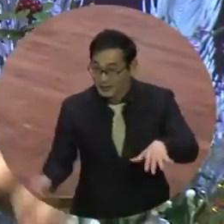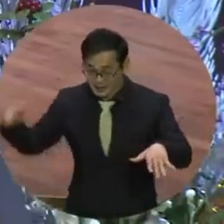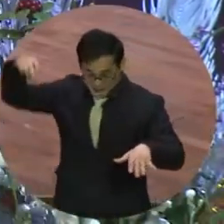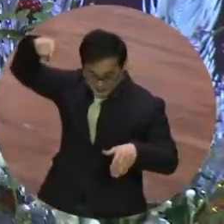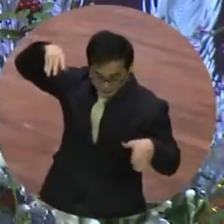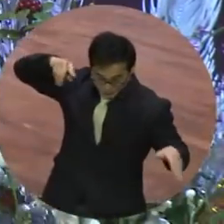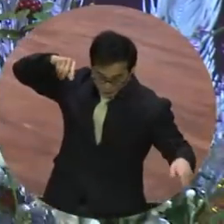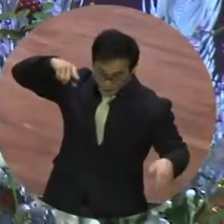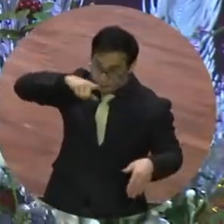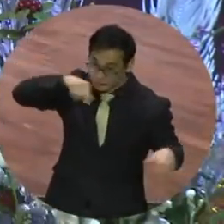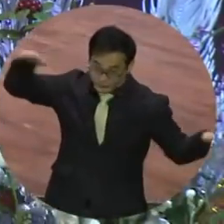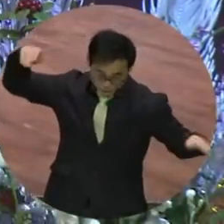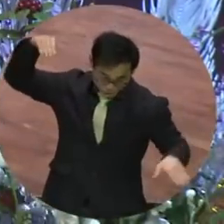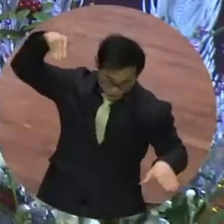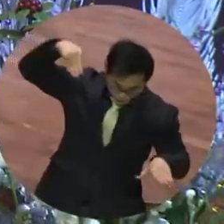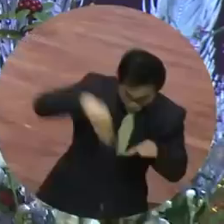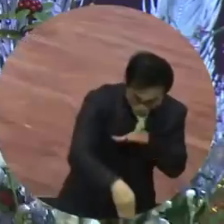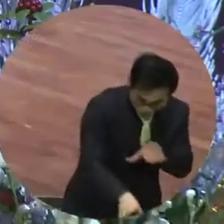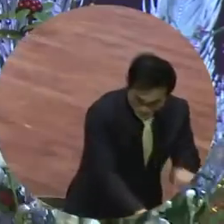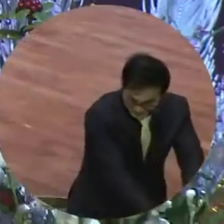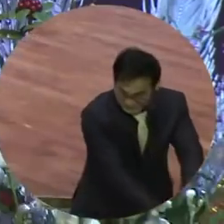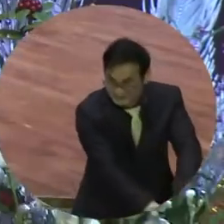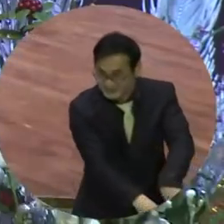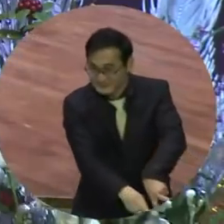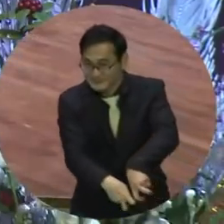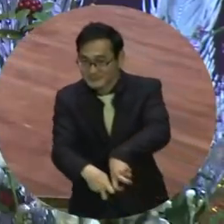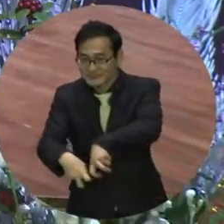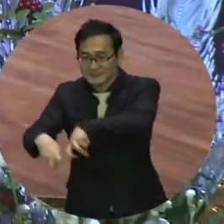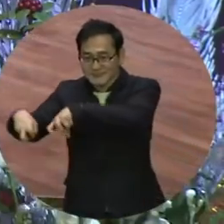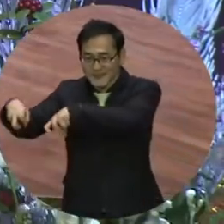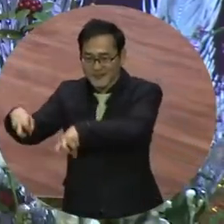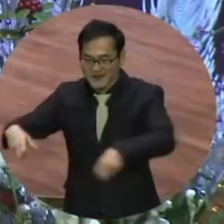얼마나 날개가 센지. 어려서부터 여러분이요,